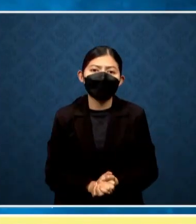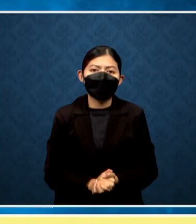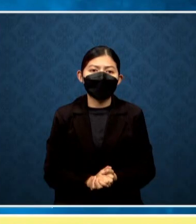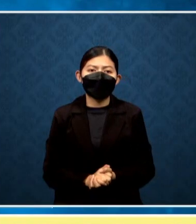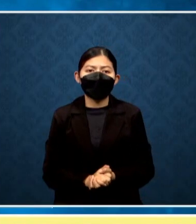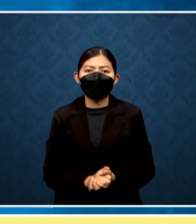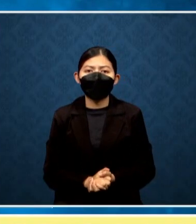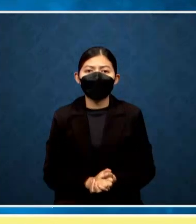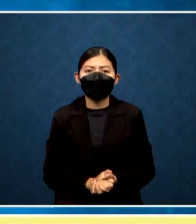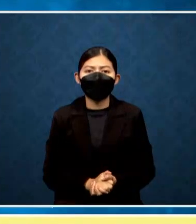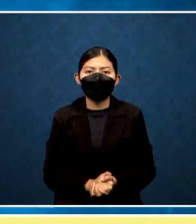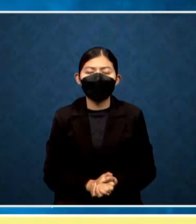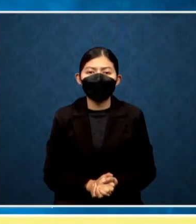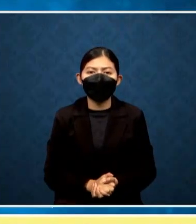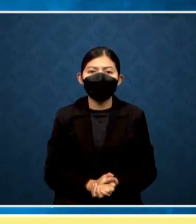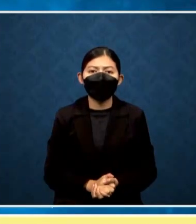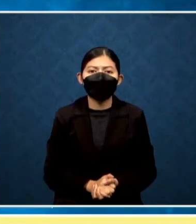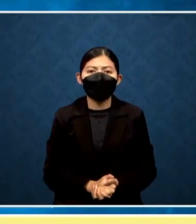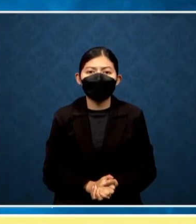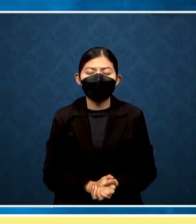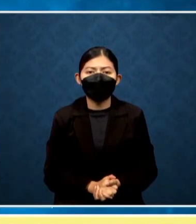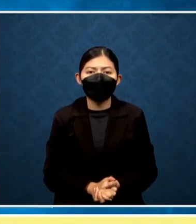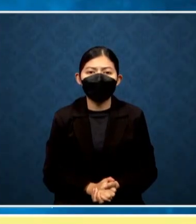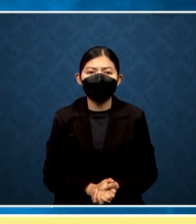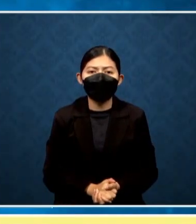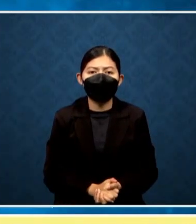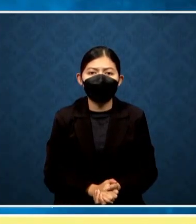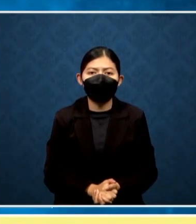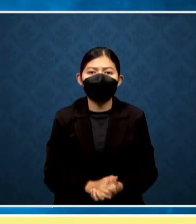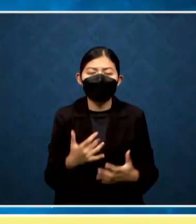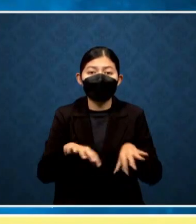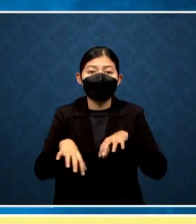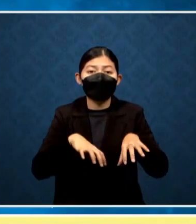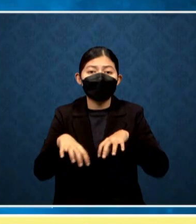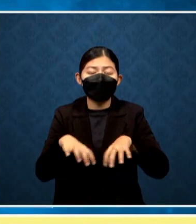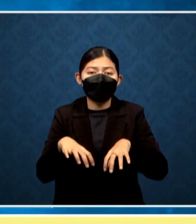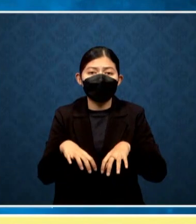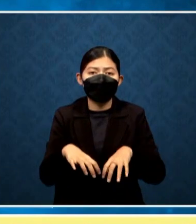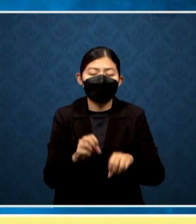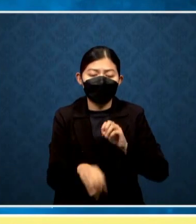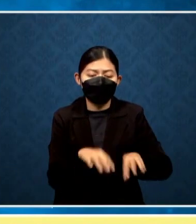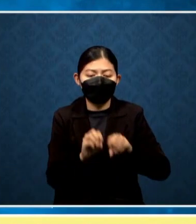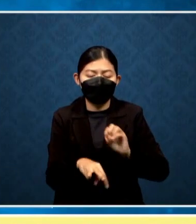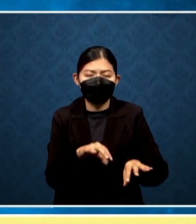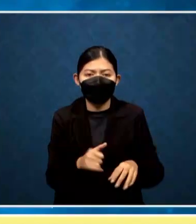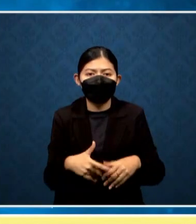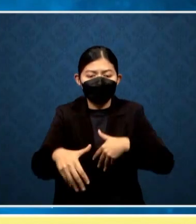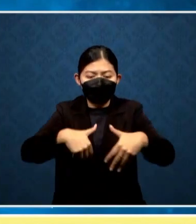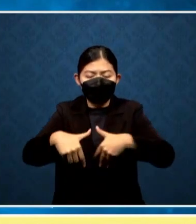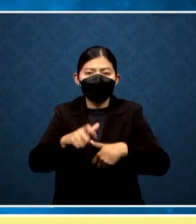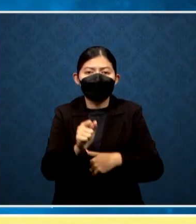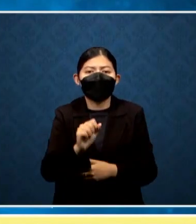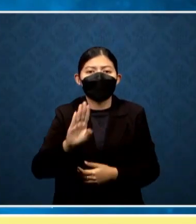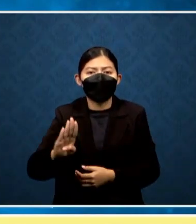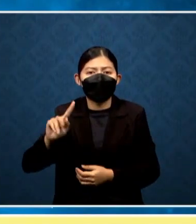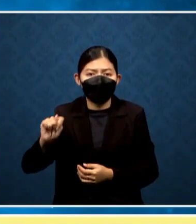ขอเรีนนะครบว่าในการจัดการขยะ โยเฉพาะคัตเตอร องคกรปกค. ถูทททในกมคัเตอ